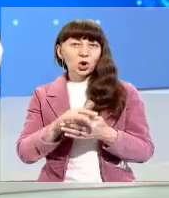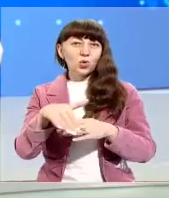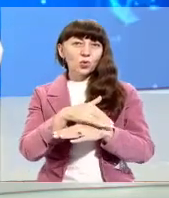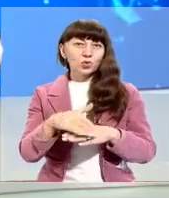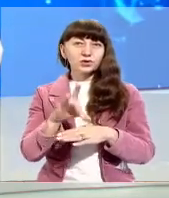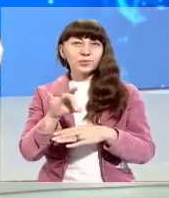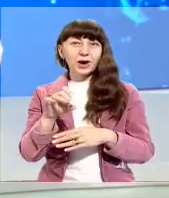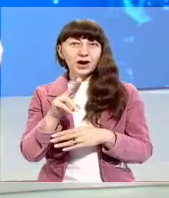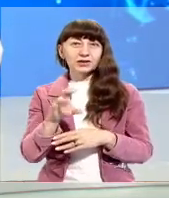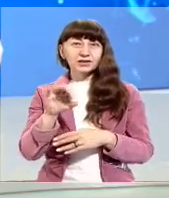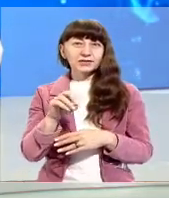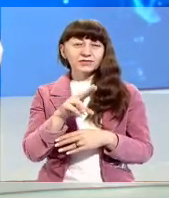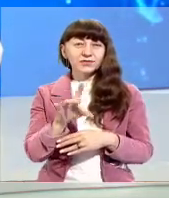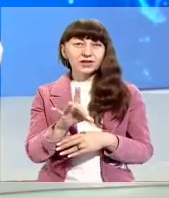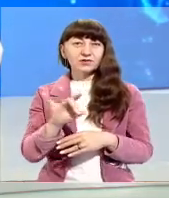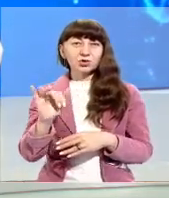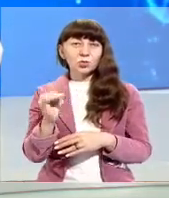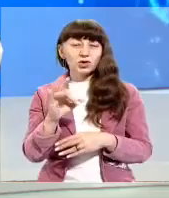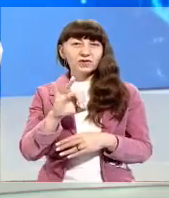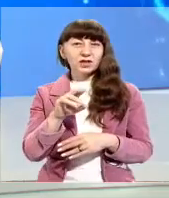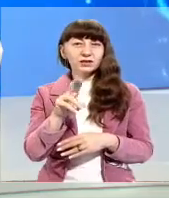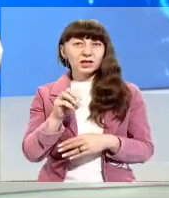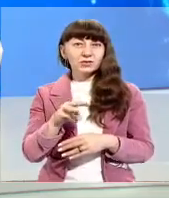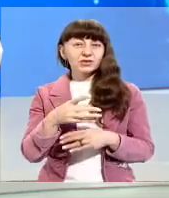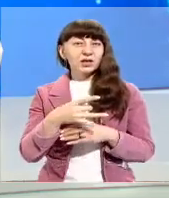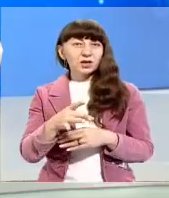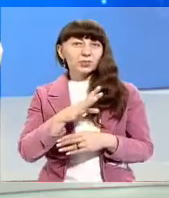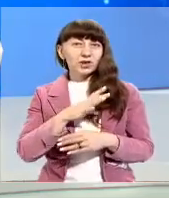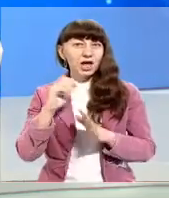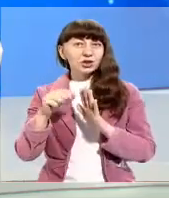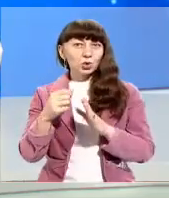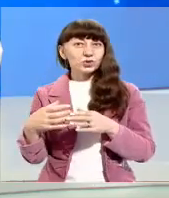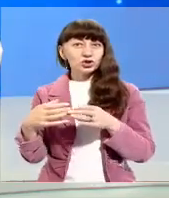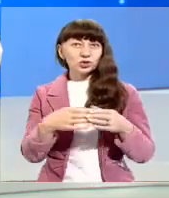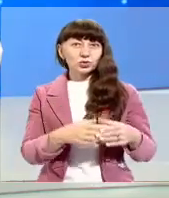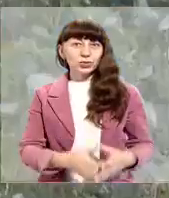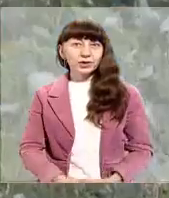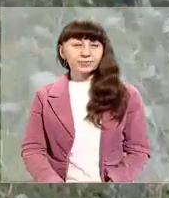и скверов. На одном из субботников в Алтынсаринском районе побывала и наша съемочная группа.